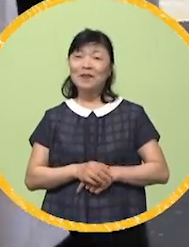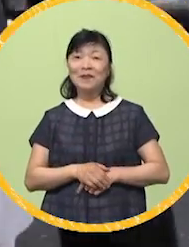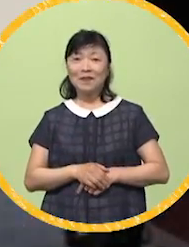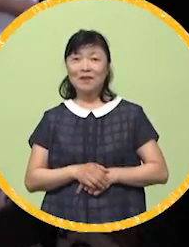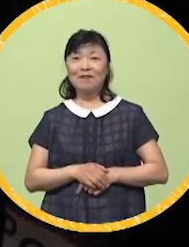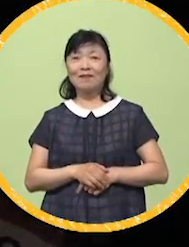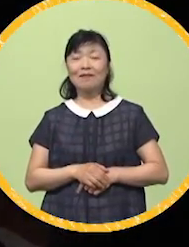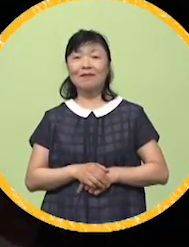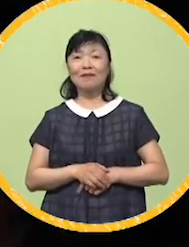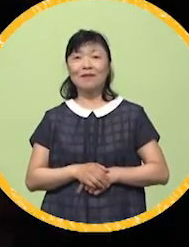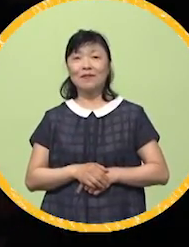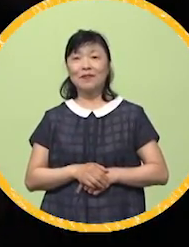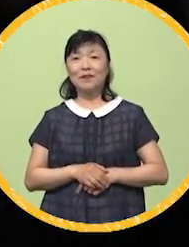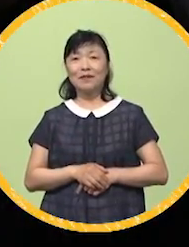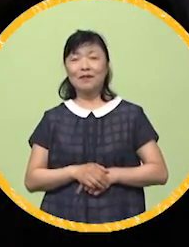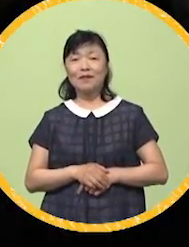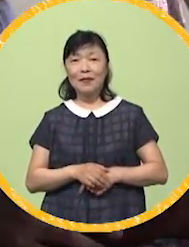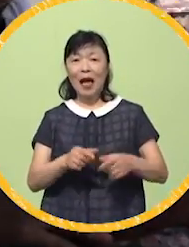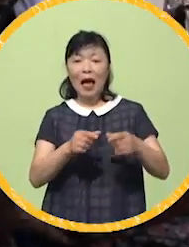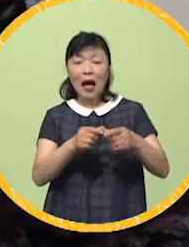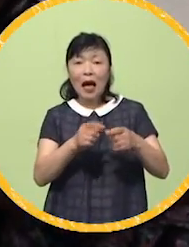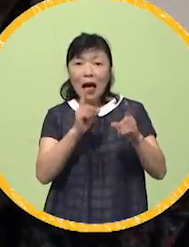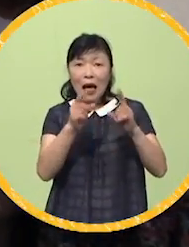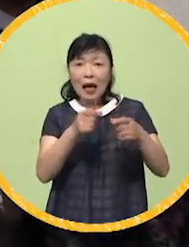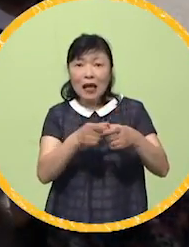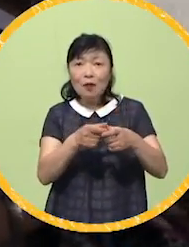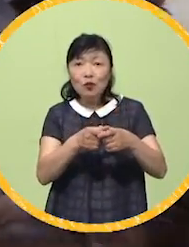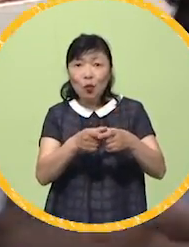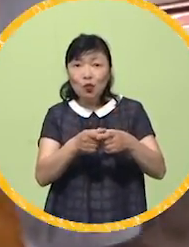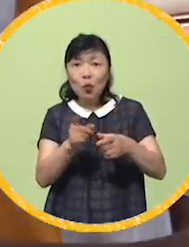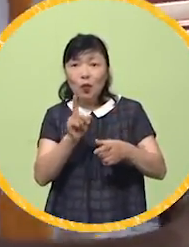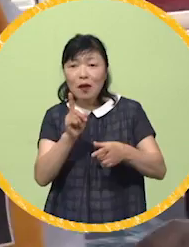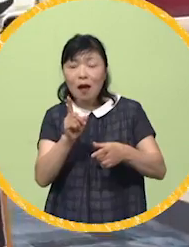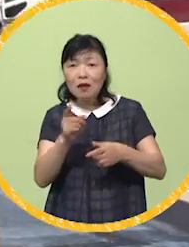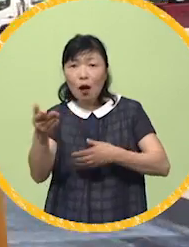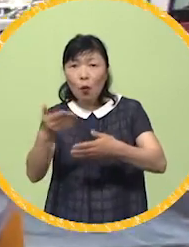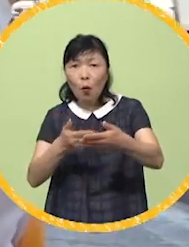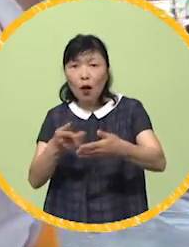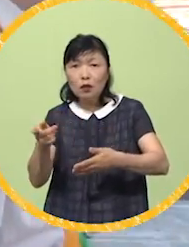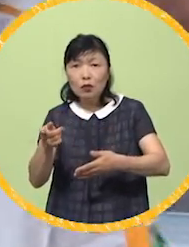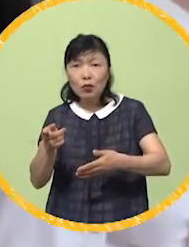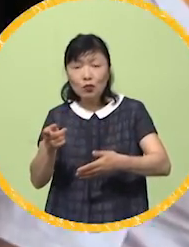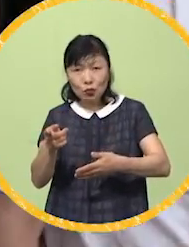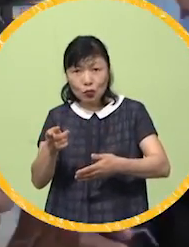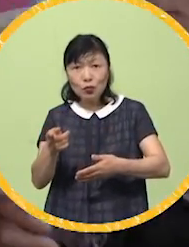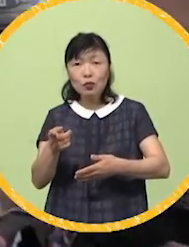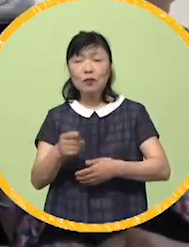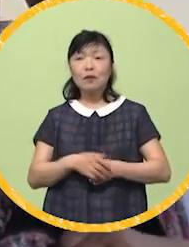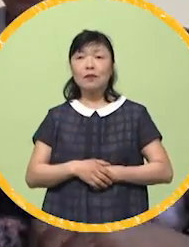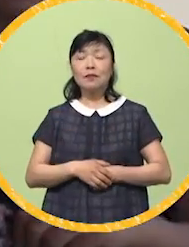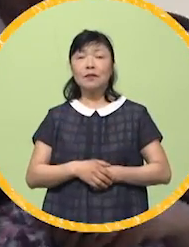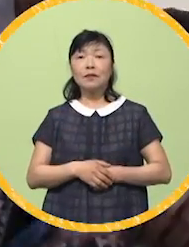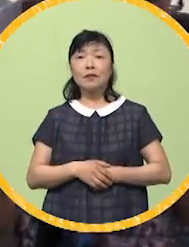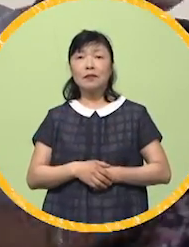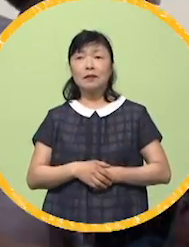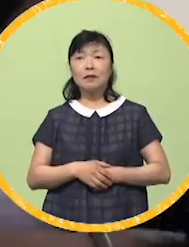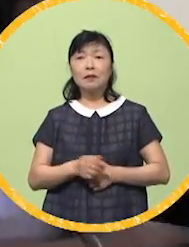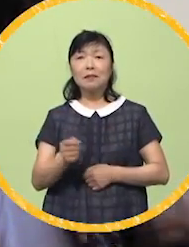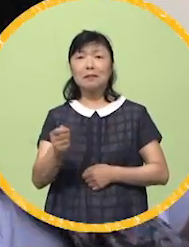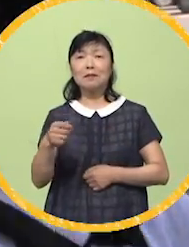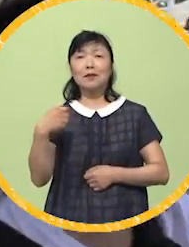たけど、 ゲーム ゲームソフト、 ゲームソフト。 なんか探してくれてるよ。でも すごいよ。 すごいわ本当に。This